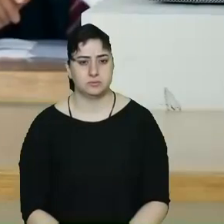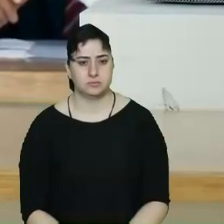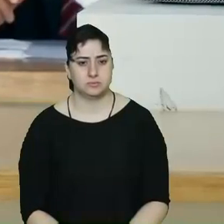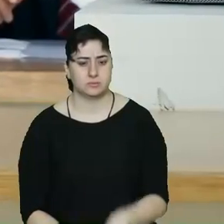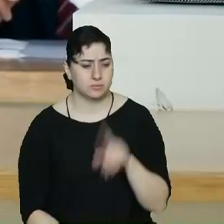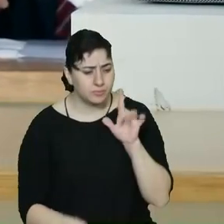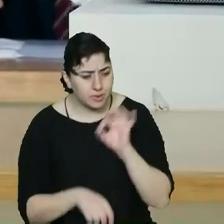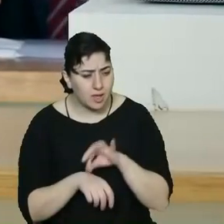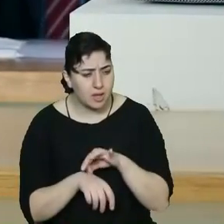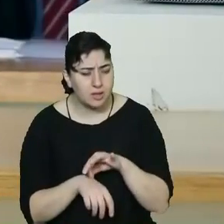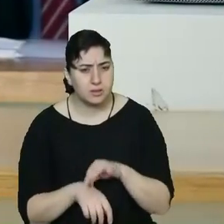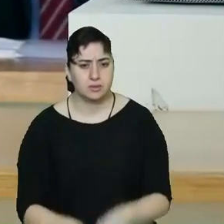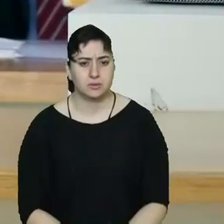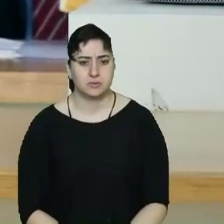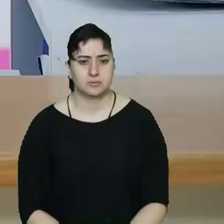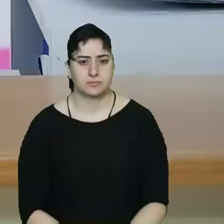Bir dakika.